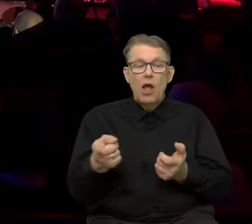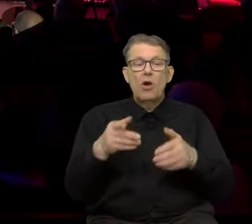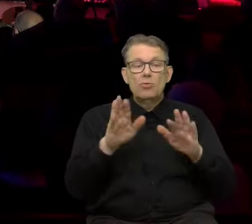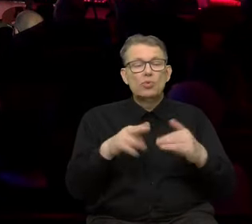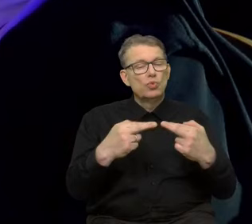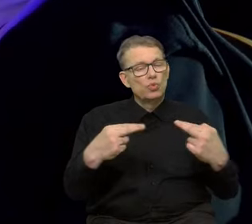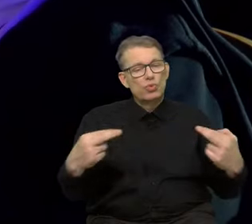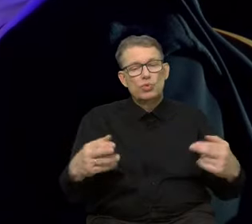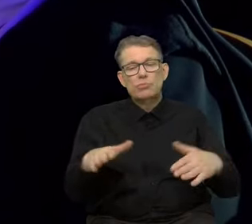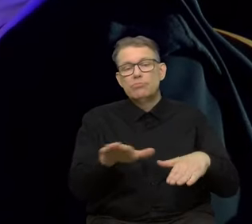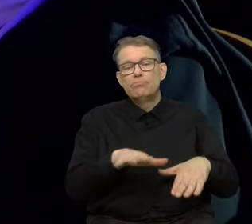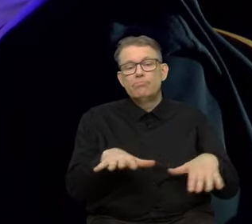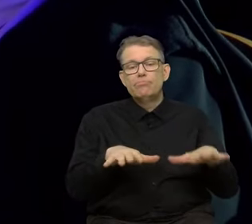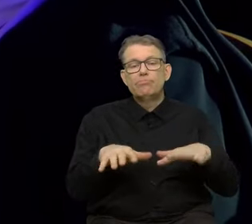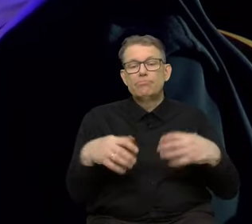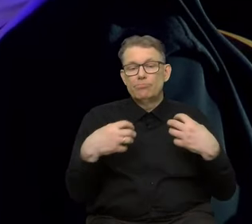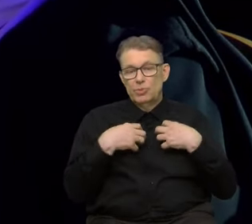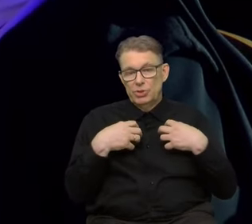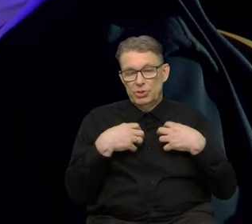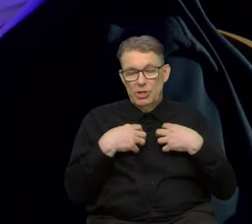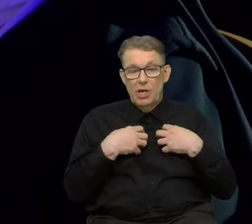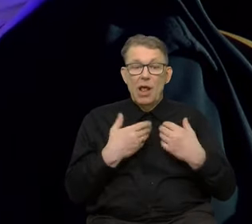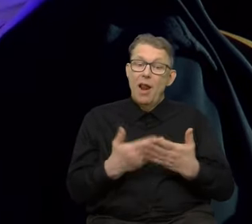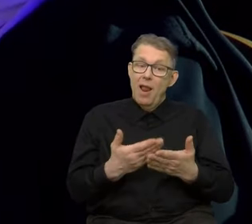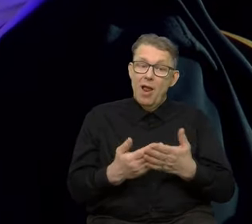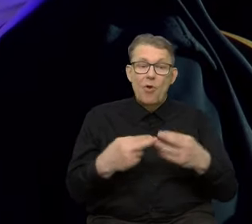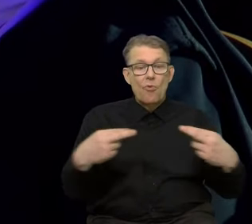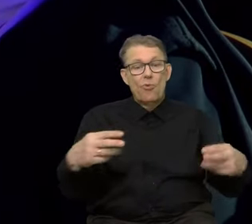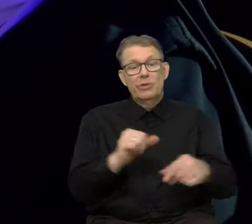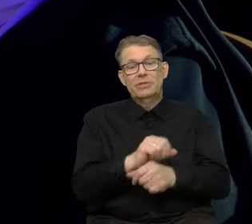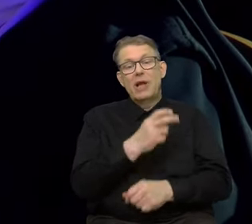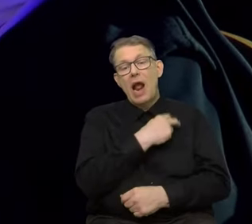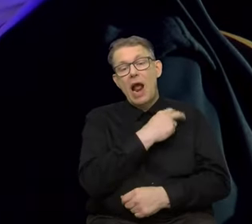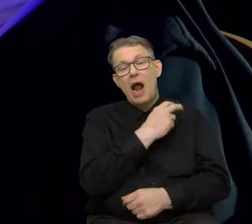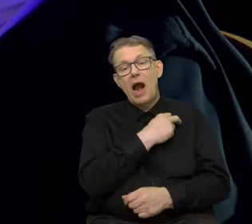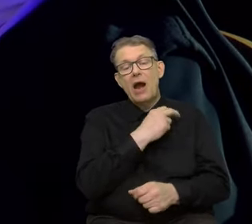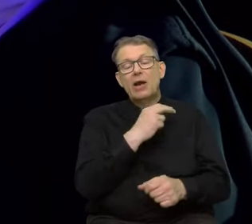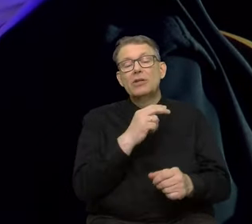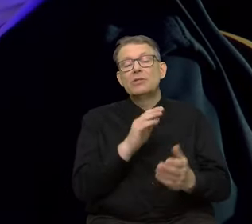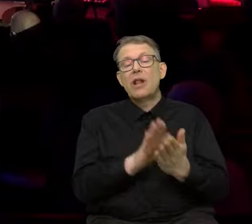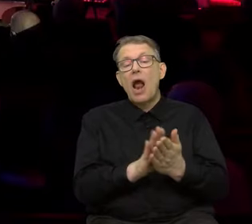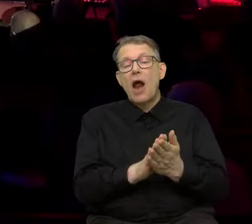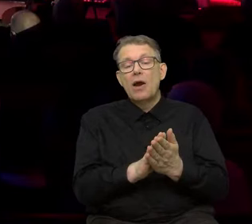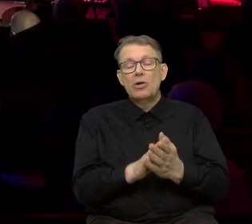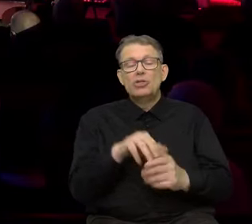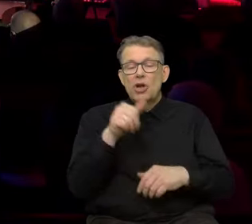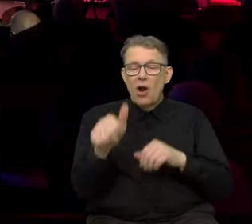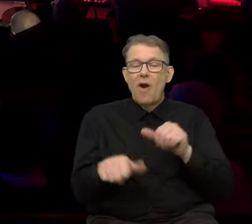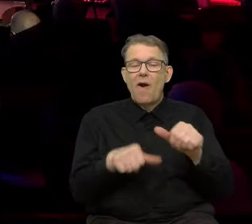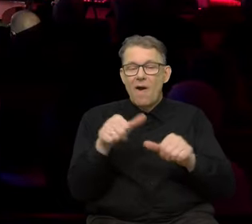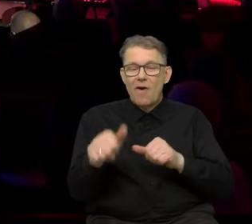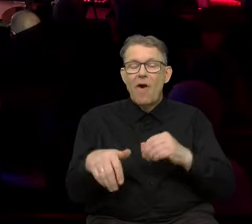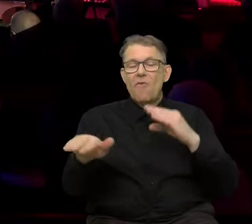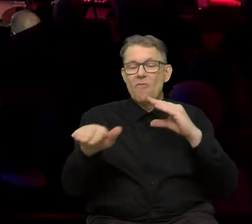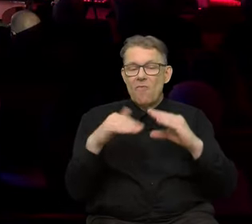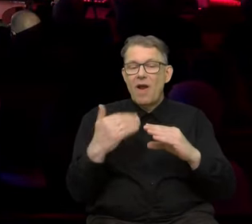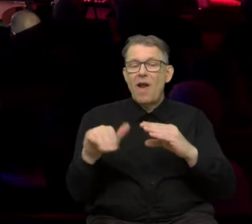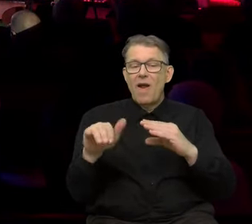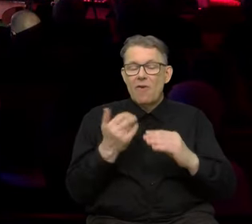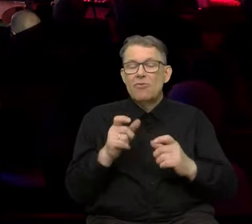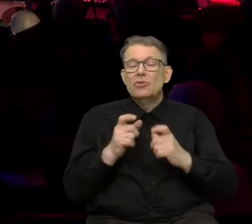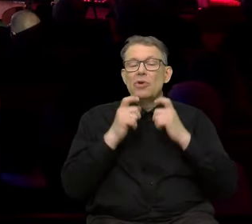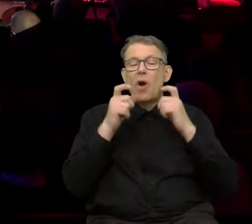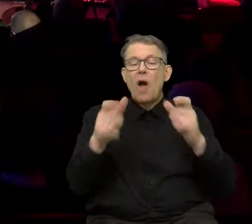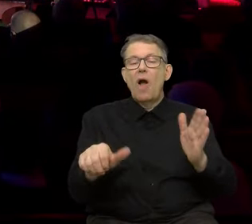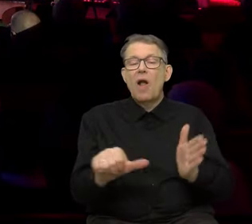różnych płaszczyznach, stąd też różne kategorie nagrody. Co roku do kapituły spływają